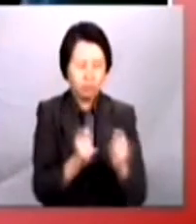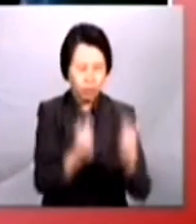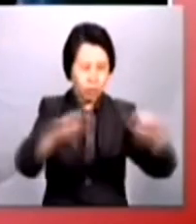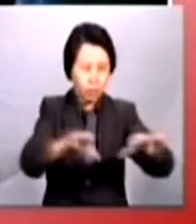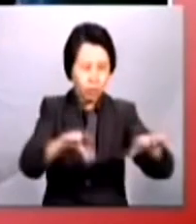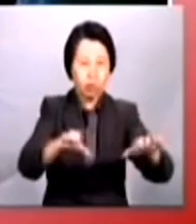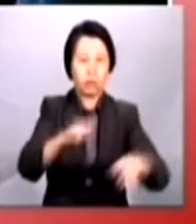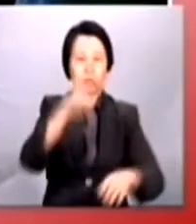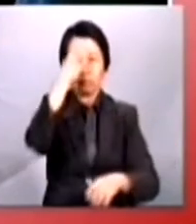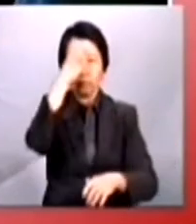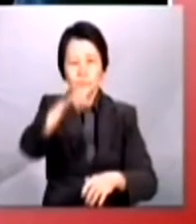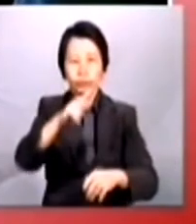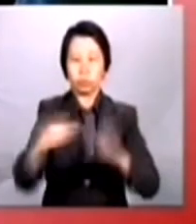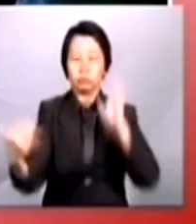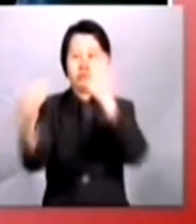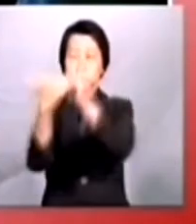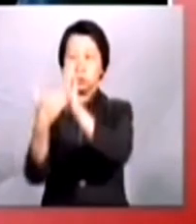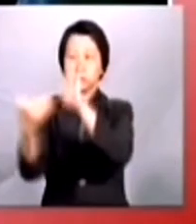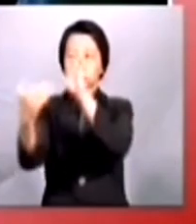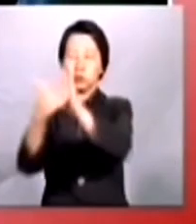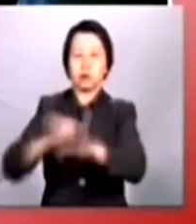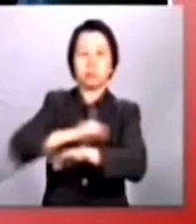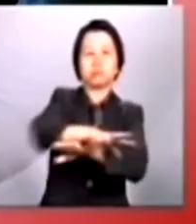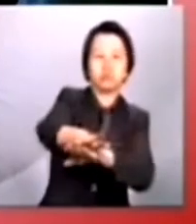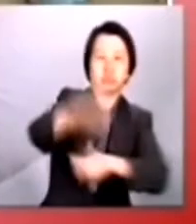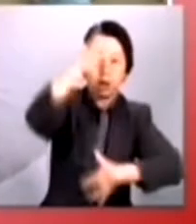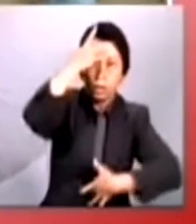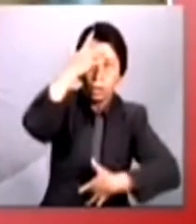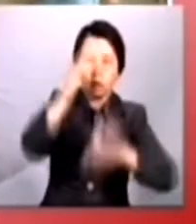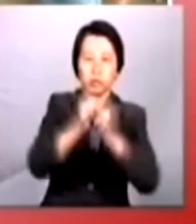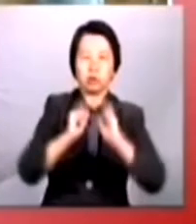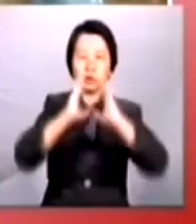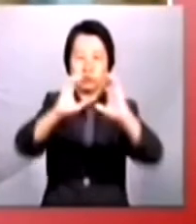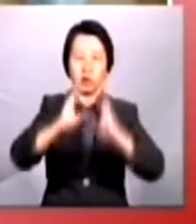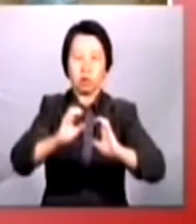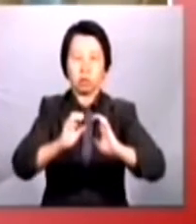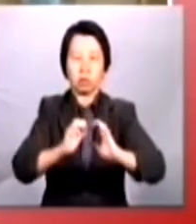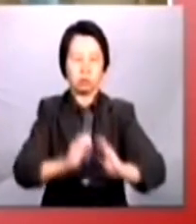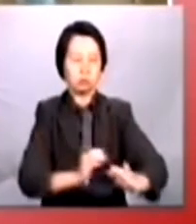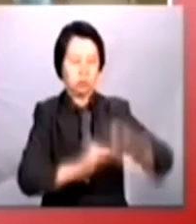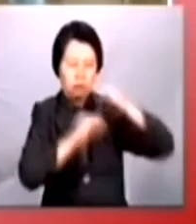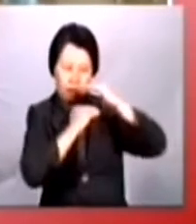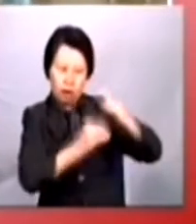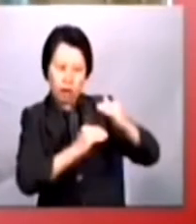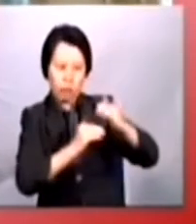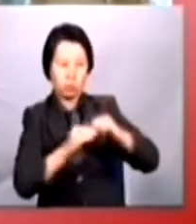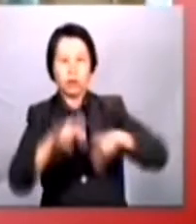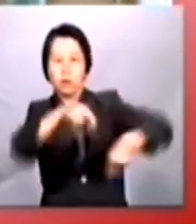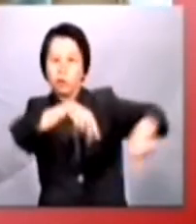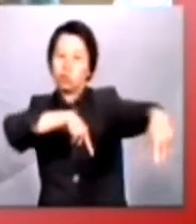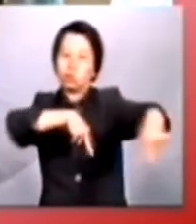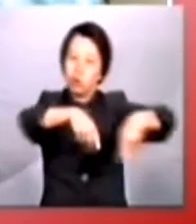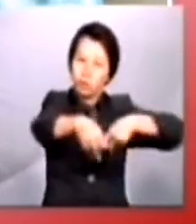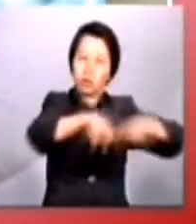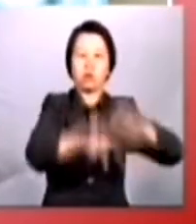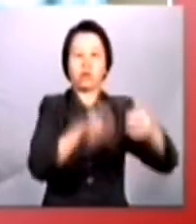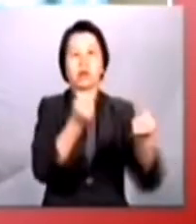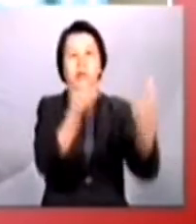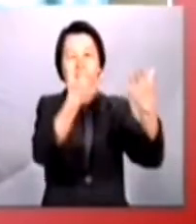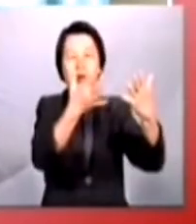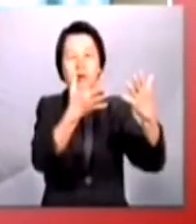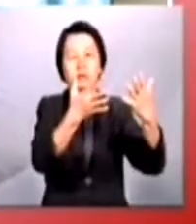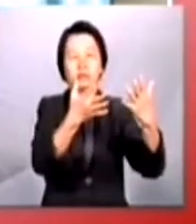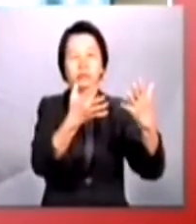segera untuk menyekat penularan wabah ini dengan cara menghack kan pergerakan orang